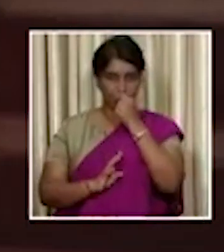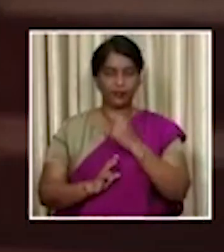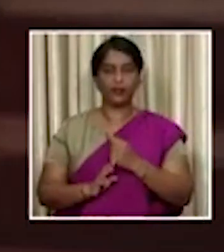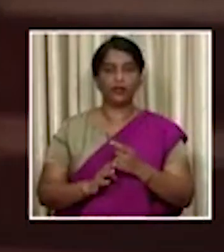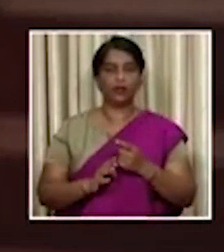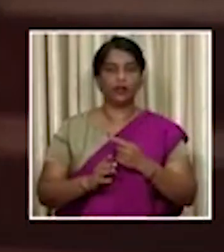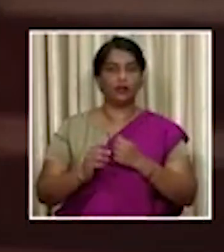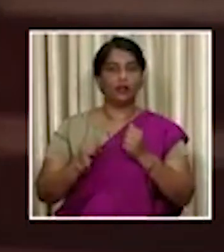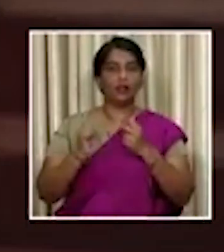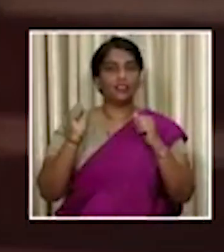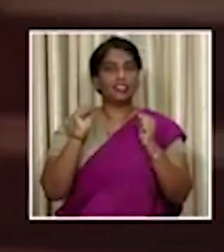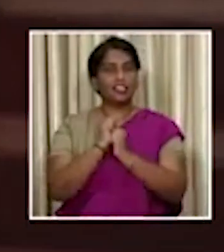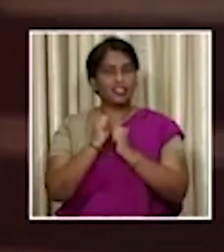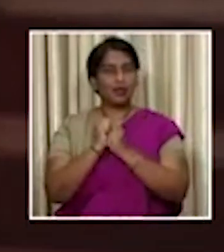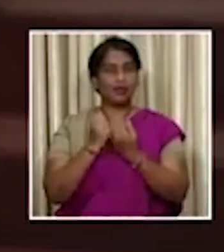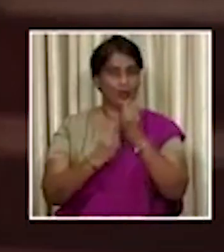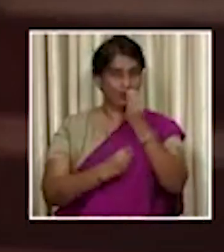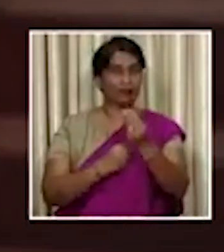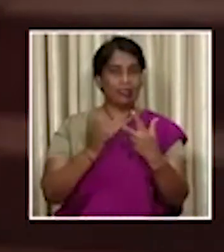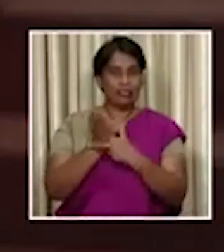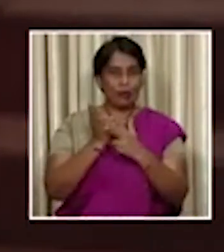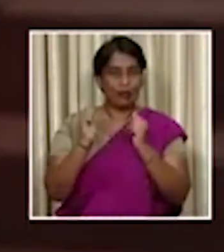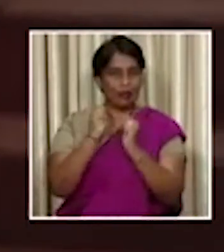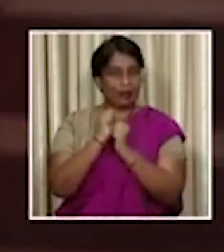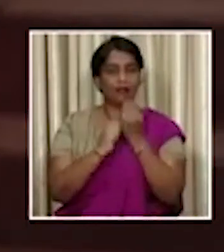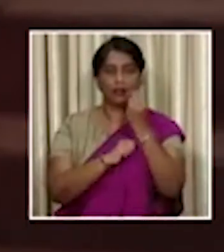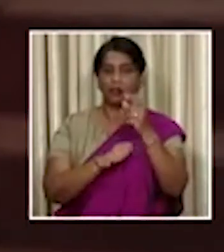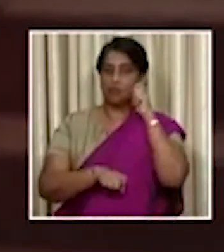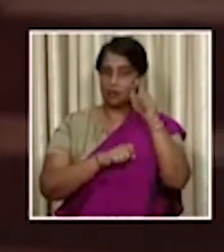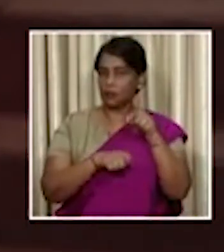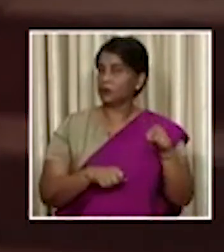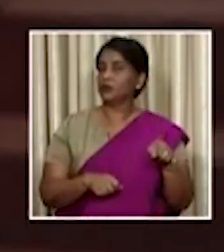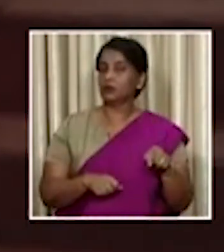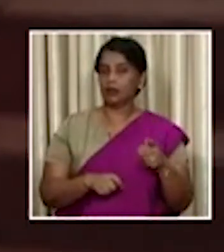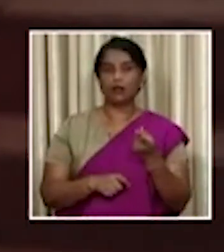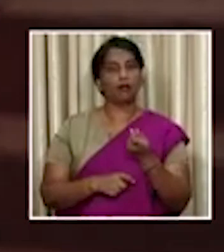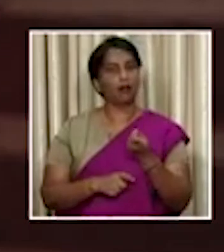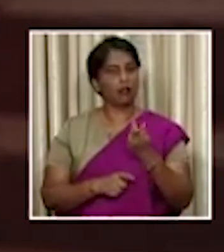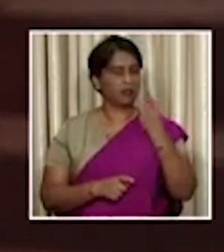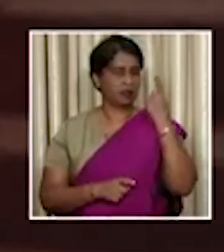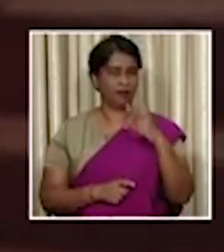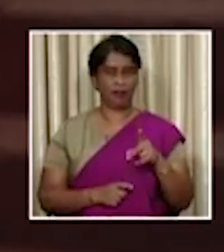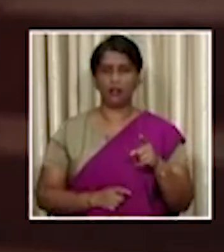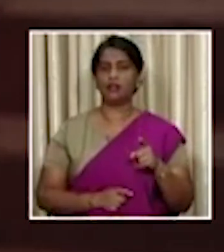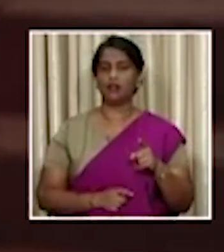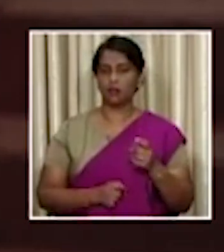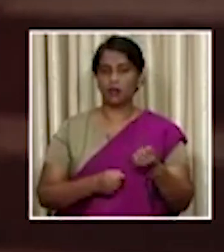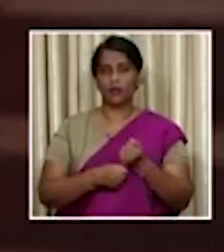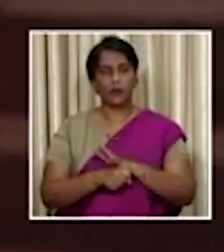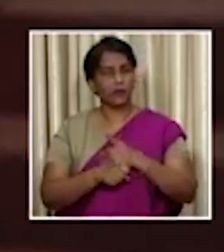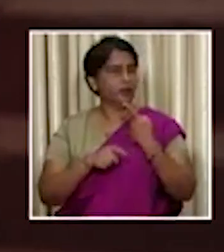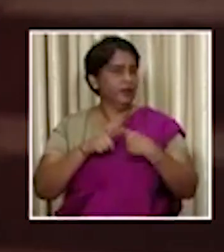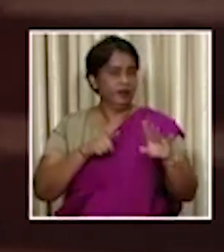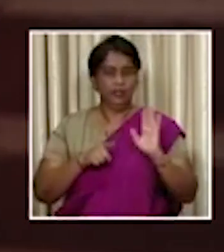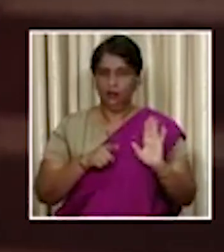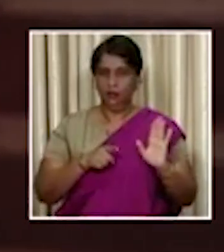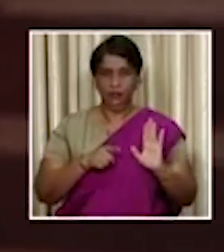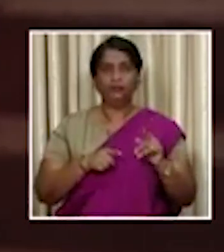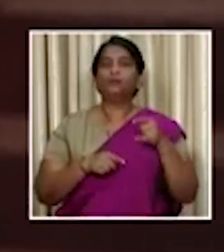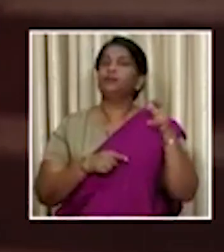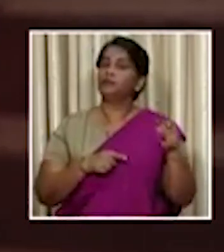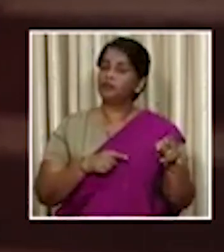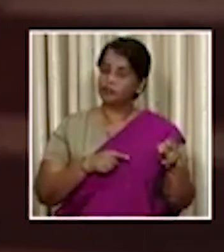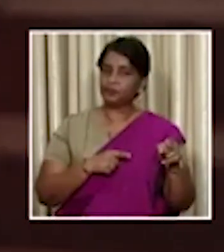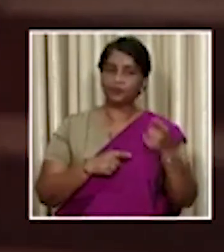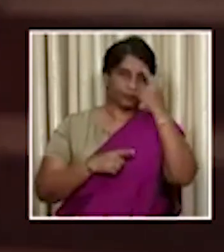நிறைவேற்றிய சட்டமூலம் உள்ளது அவசர தேவை உள்ளது என்றாலும் அந்த சட்டமூலத்திற்கு முரணாக இந்த கணக்கு வாக்கு பணத்தை சமர்ப்பிக்க முடியுமா என்பதே